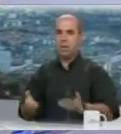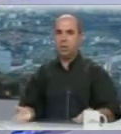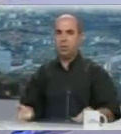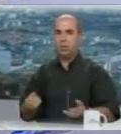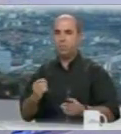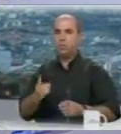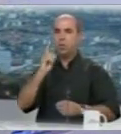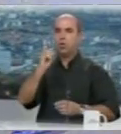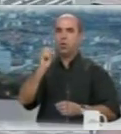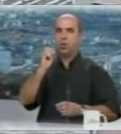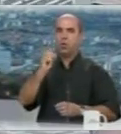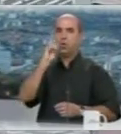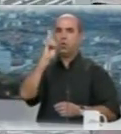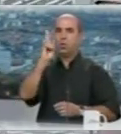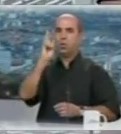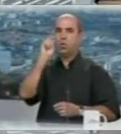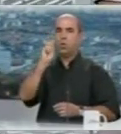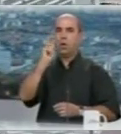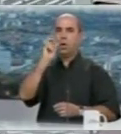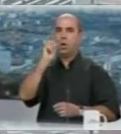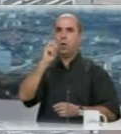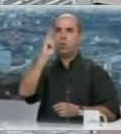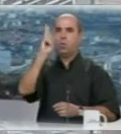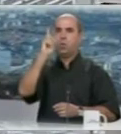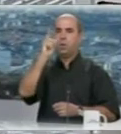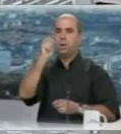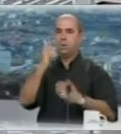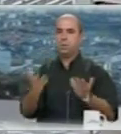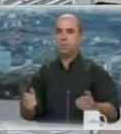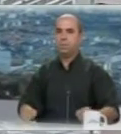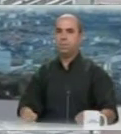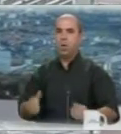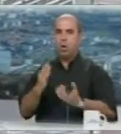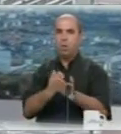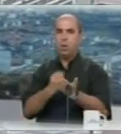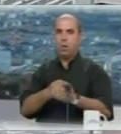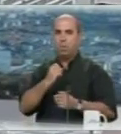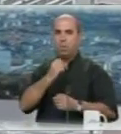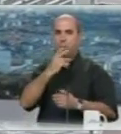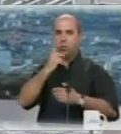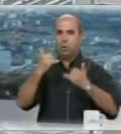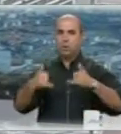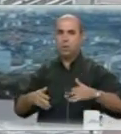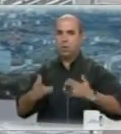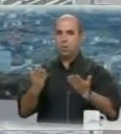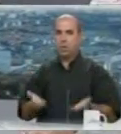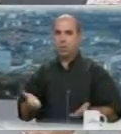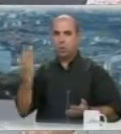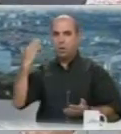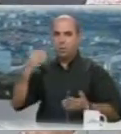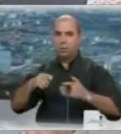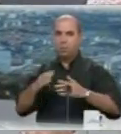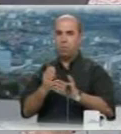أستاذ زومي لو يقترح، قال لك لما لا في واحد من الأعداد إن شاء الله في برنامج صباح الخير يكون حضر معنا. نعم هو حضر معنا في لما